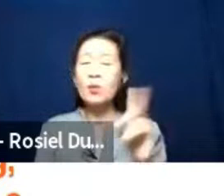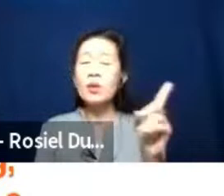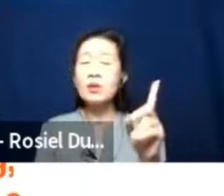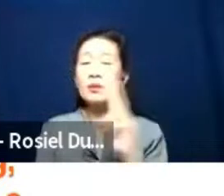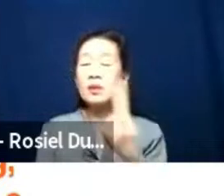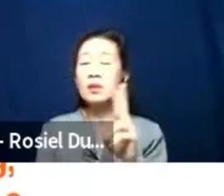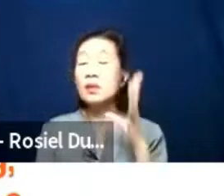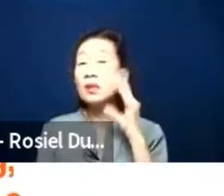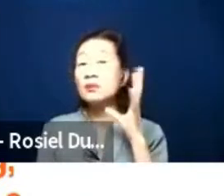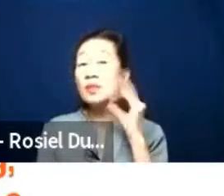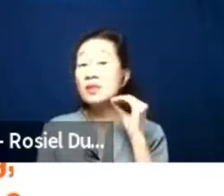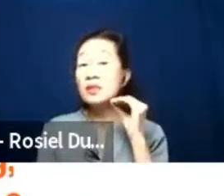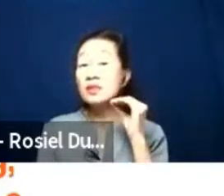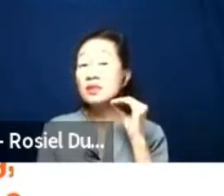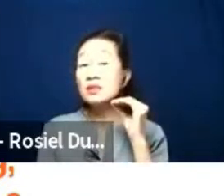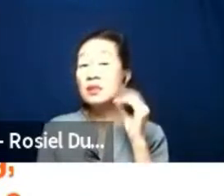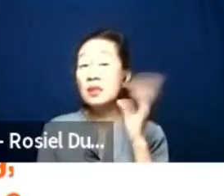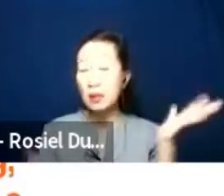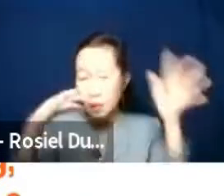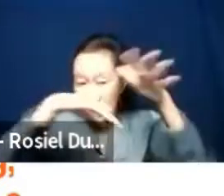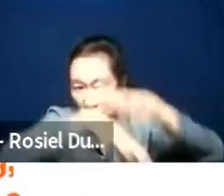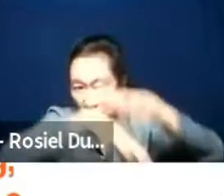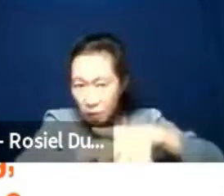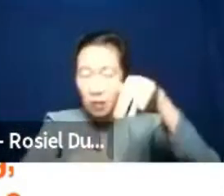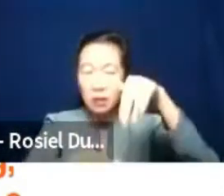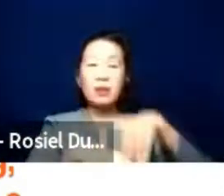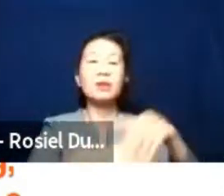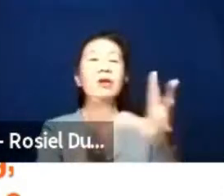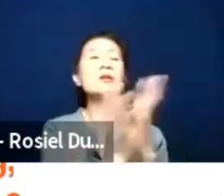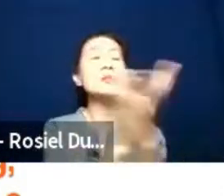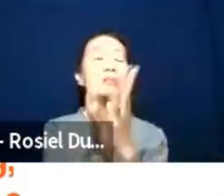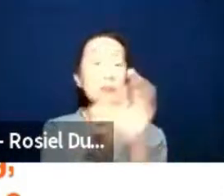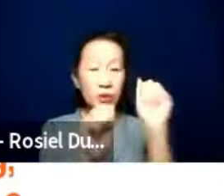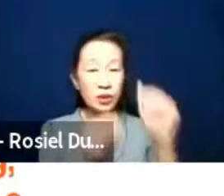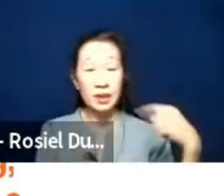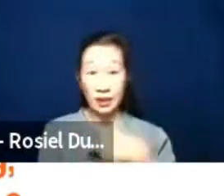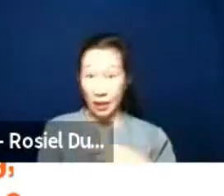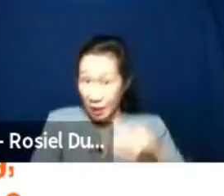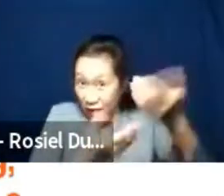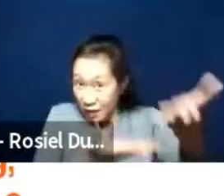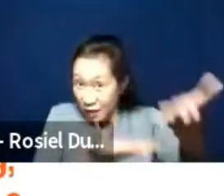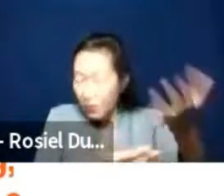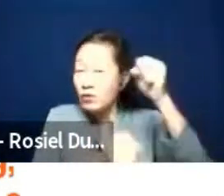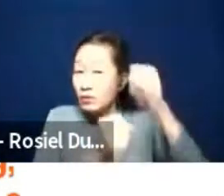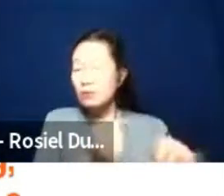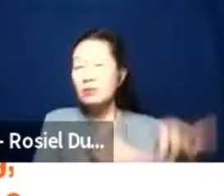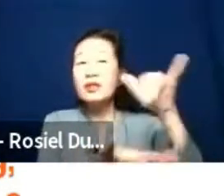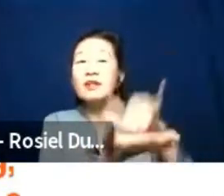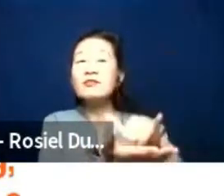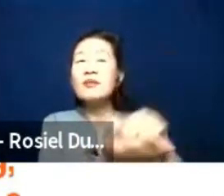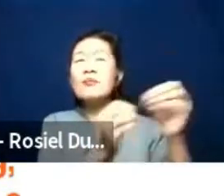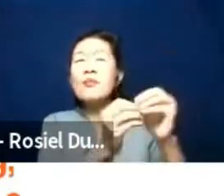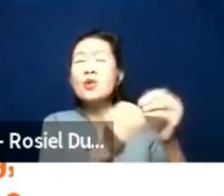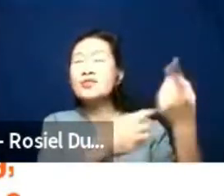mga experiences integrated in the community na pwede natin ibigay para mas